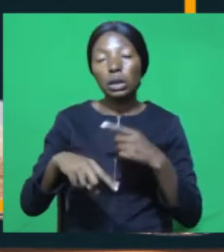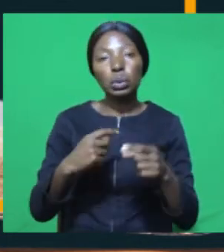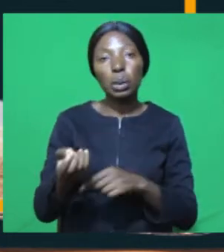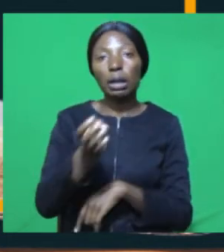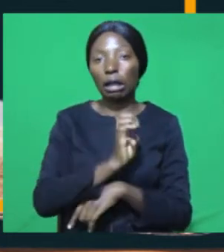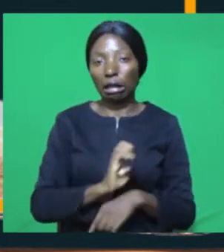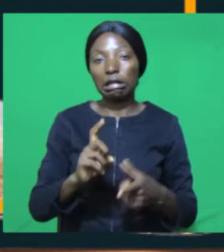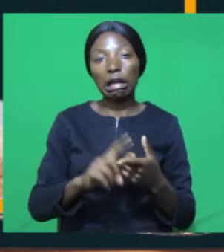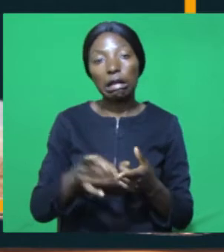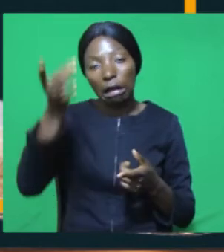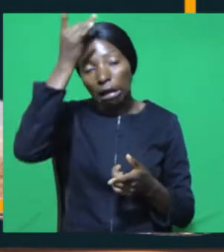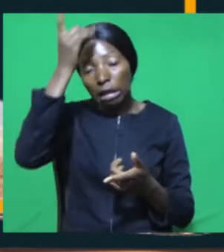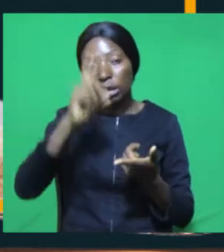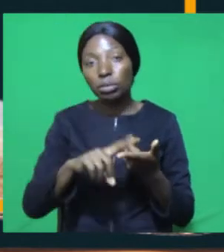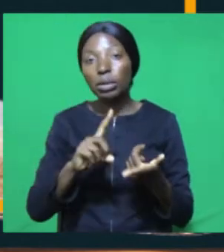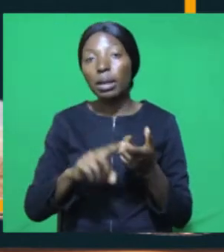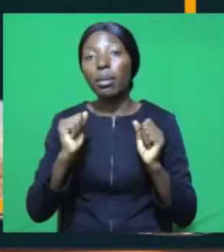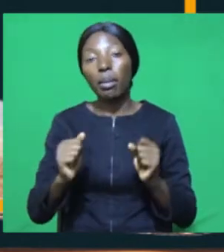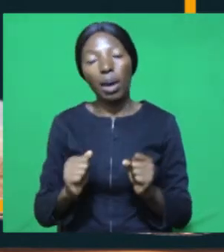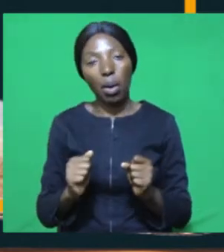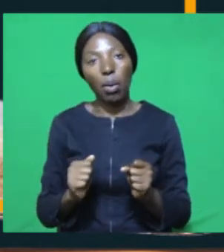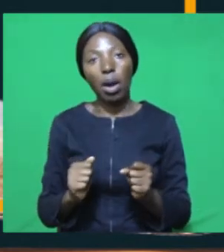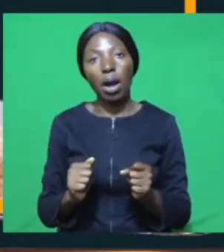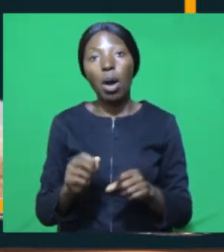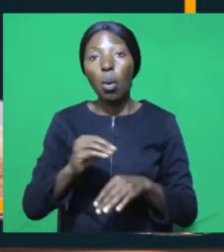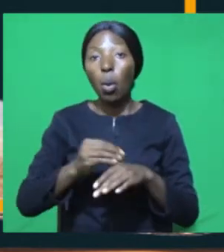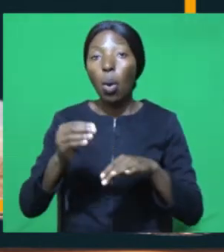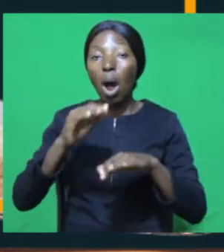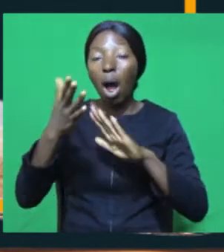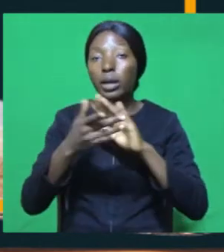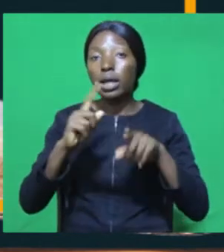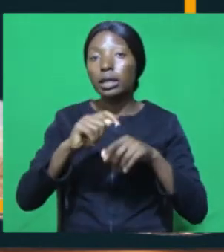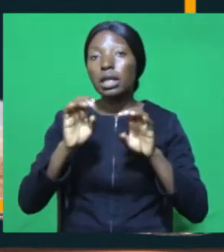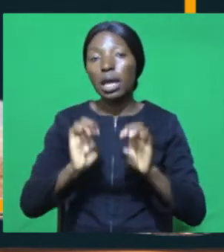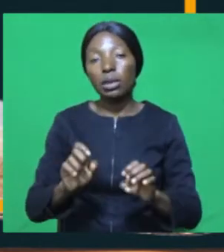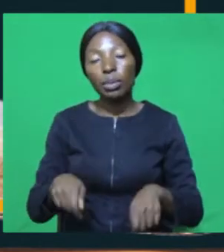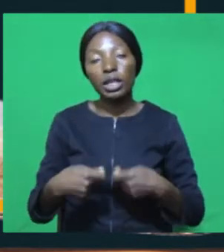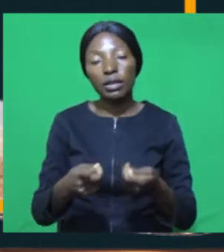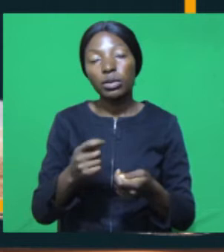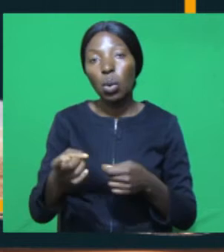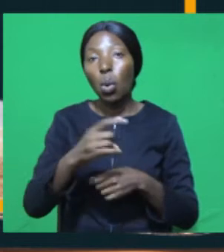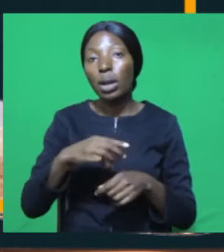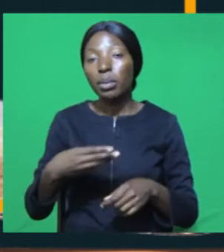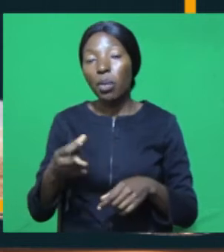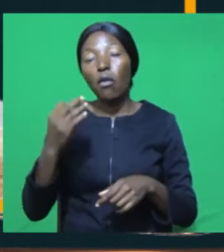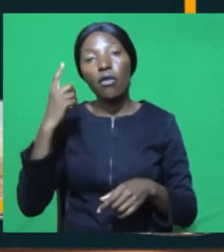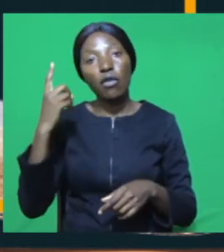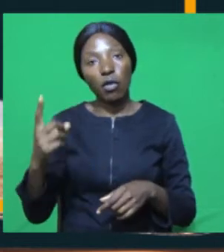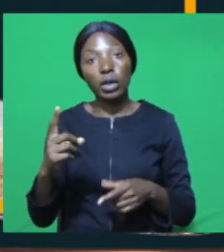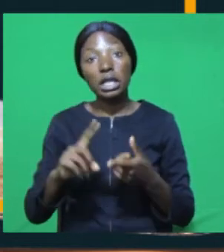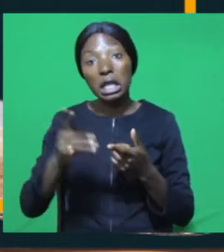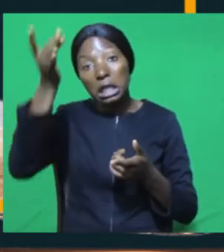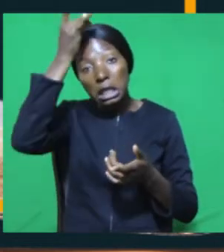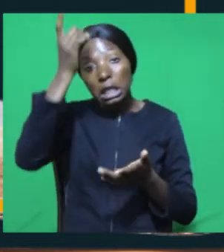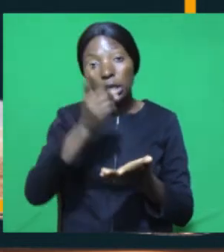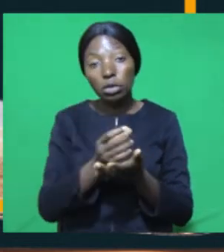pakuguma. Ipapo ushe nesimba nehukuru hweushe hwese pasi pedenga rose. Zvichapiwa vanhu vavatsvene vokumusoro-soro. Ushe